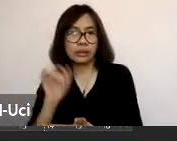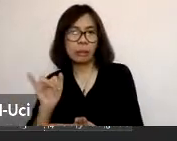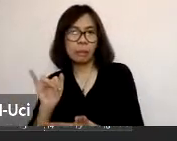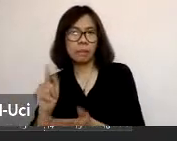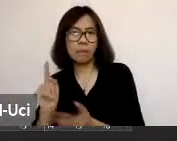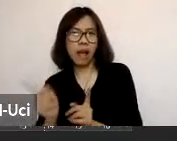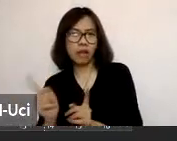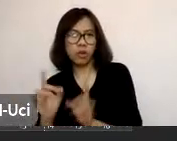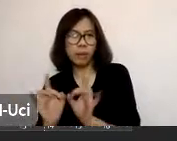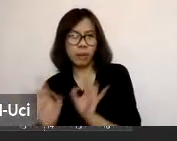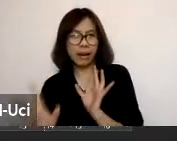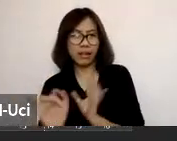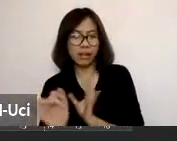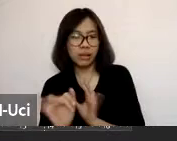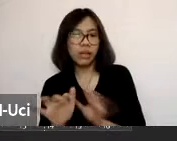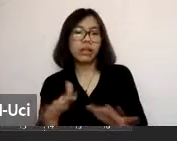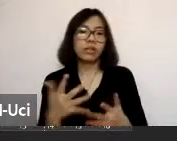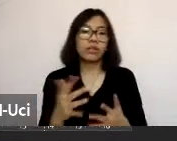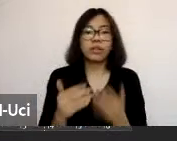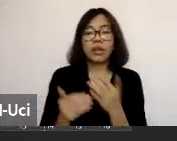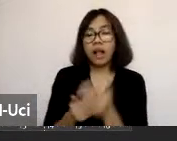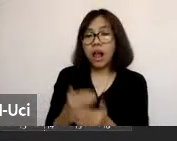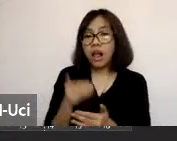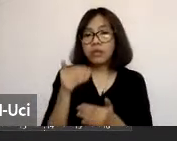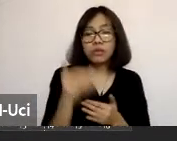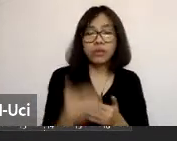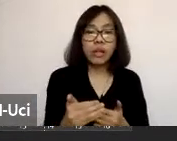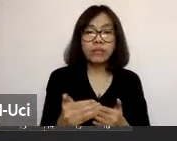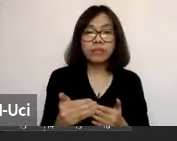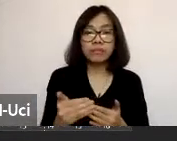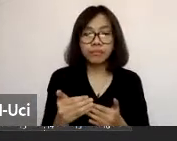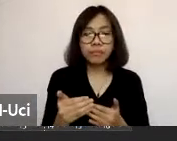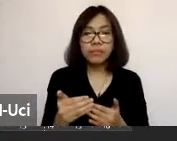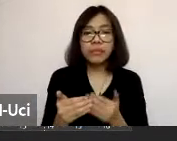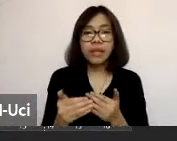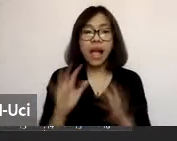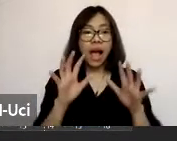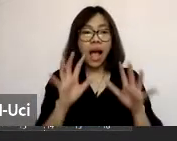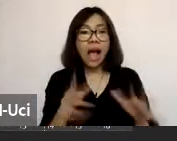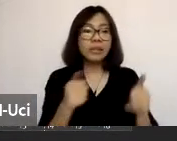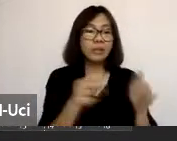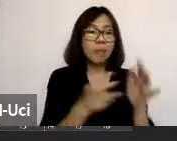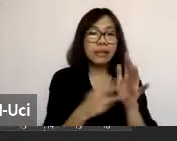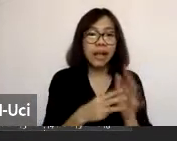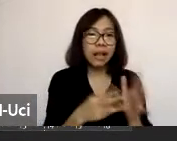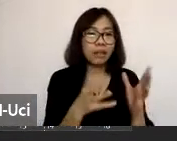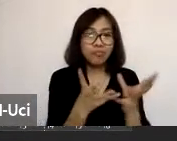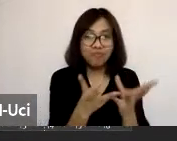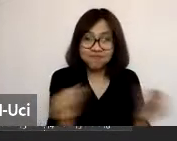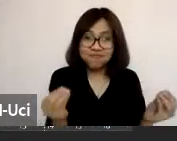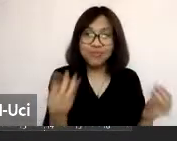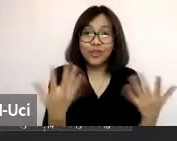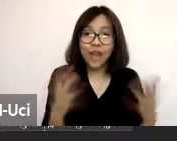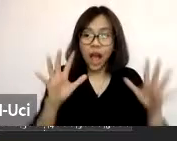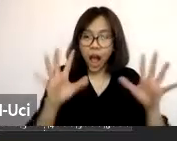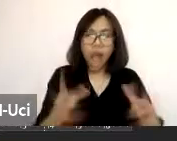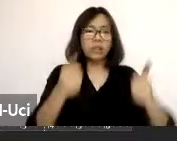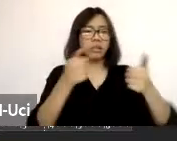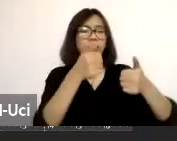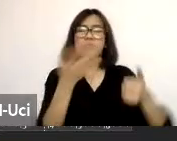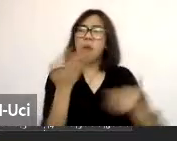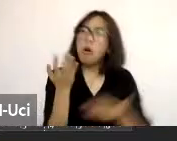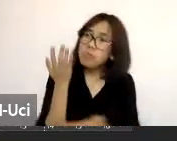Bagaimana tindak lanjut ataupun hasil akhir dalam penyelesaian sengketa keuangan jadi kita juga tidak